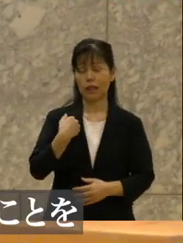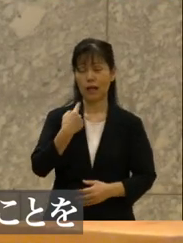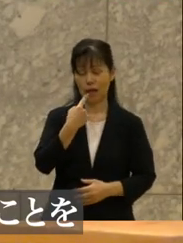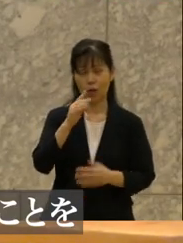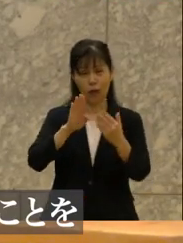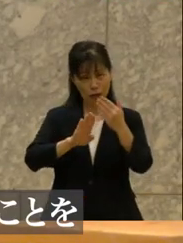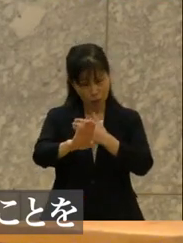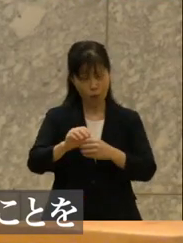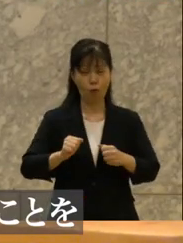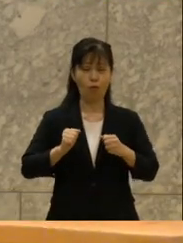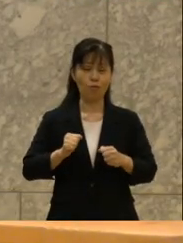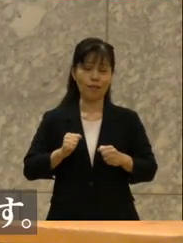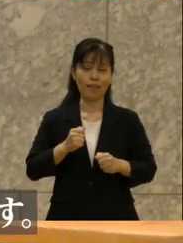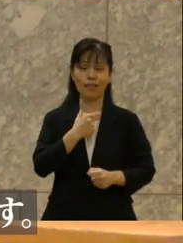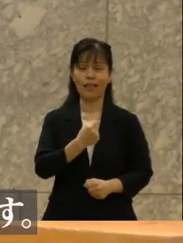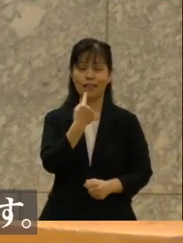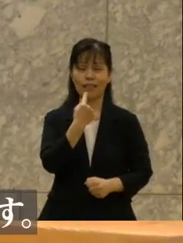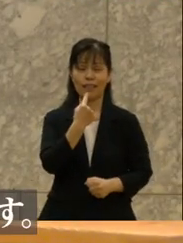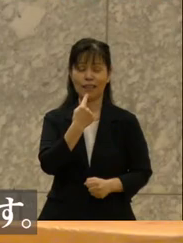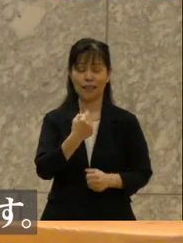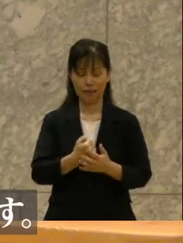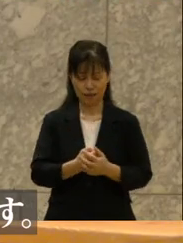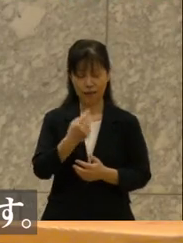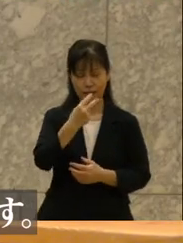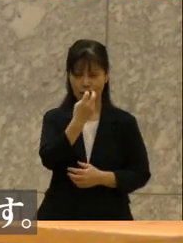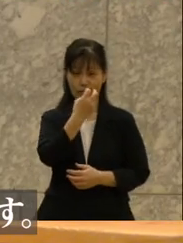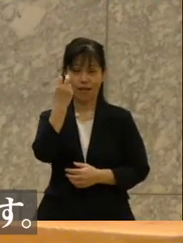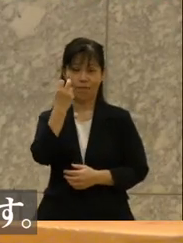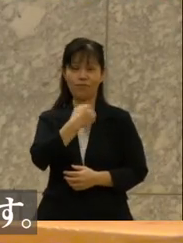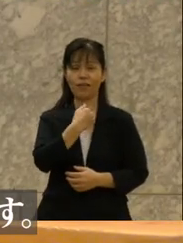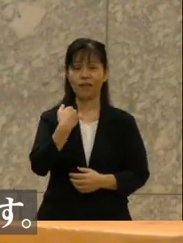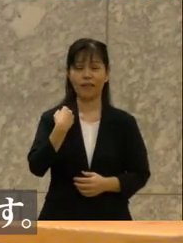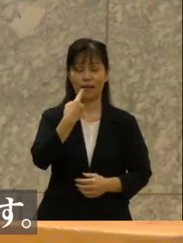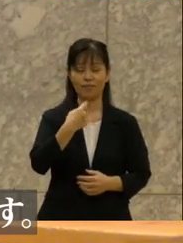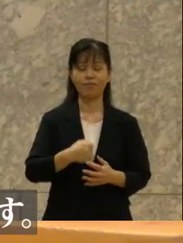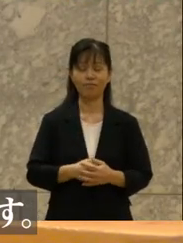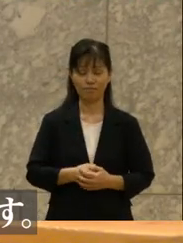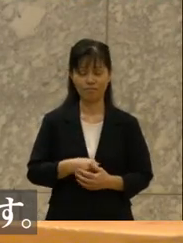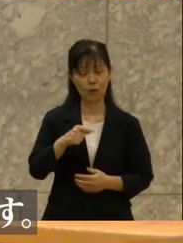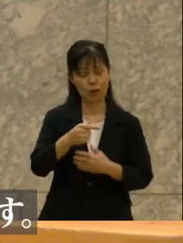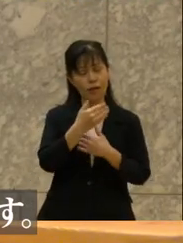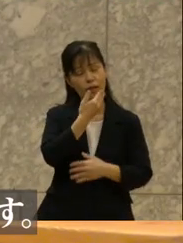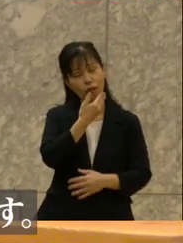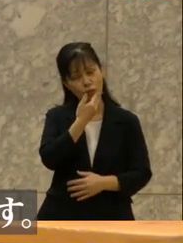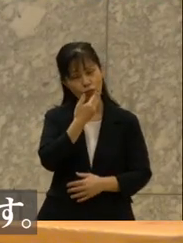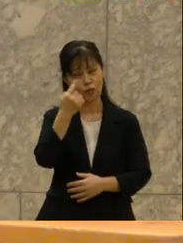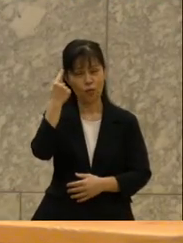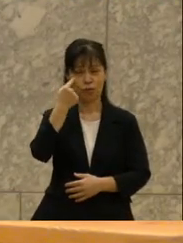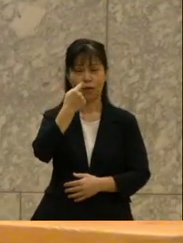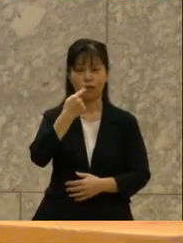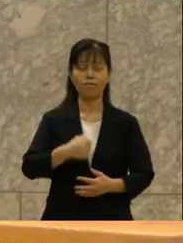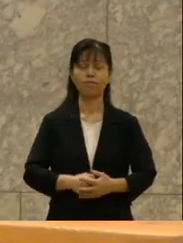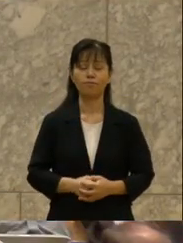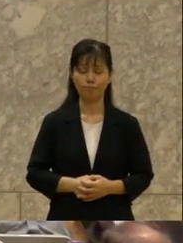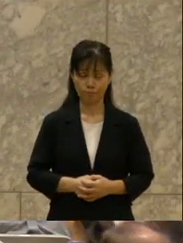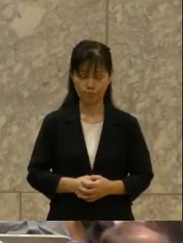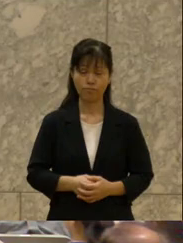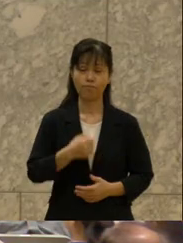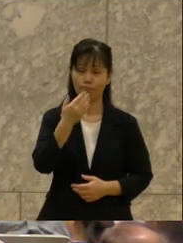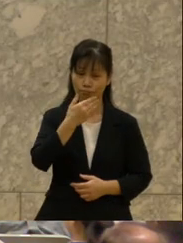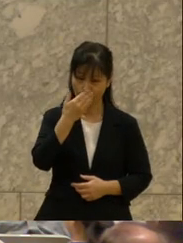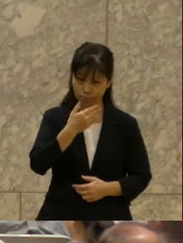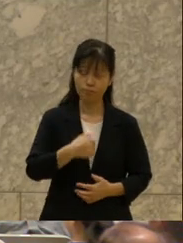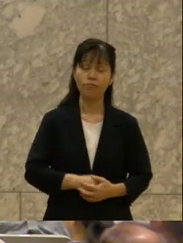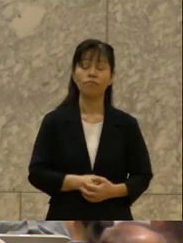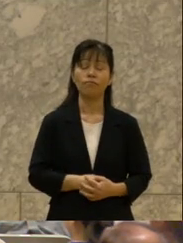も走りたいんだということを再確認することができて今はそれがやっぱり大事だなと思ってますなるほどやっぱり